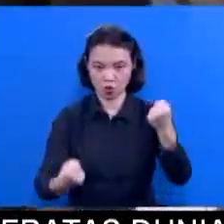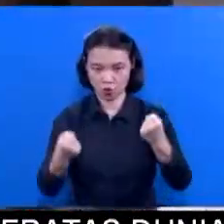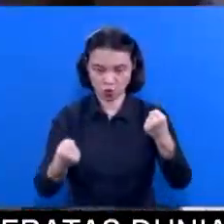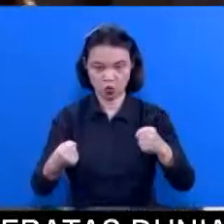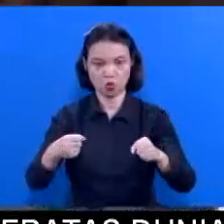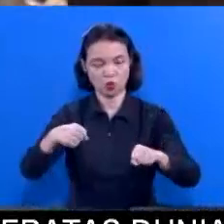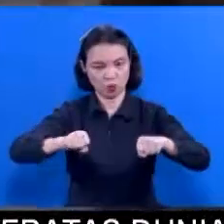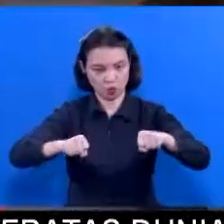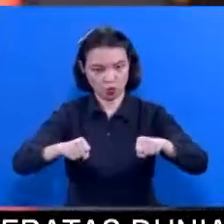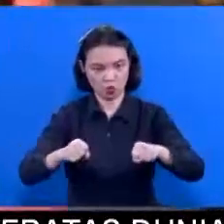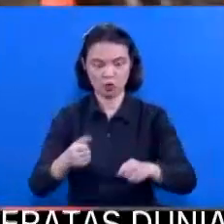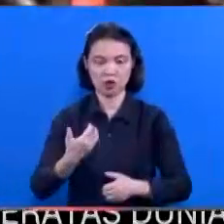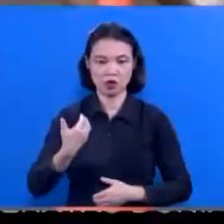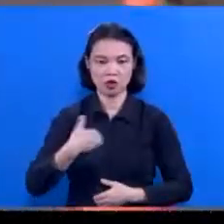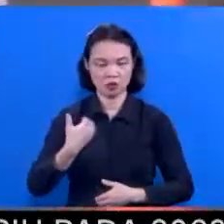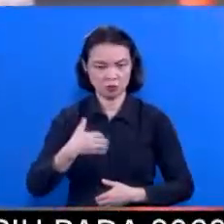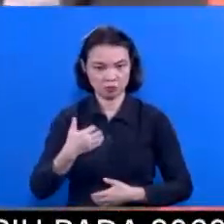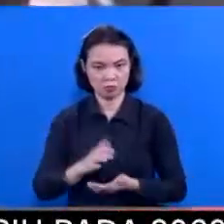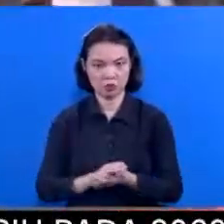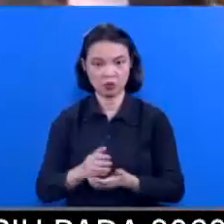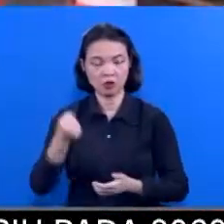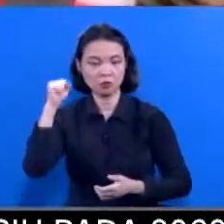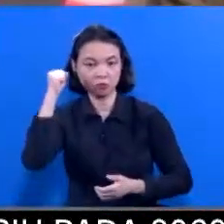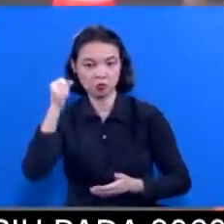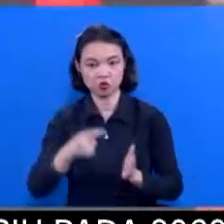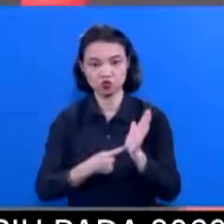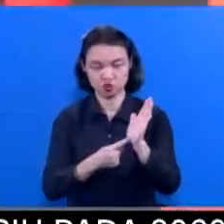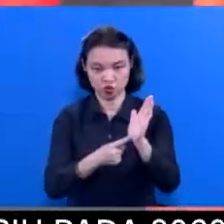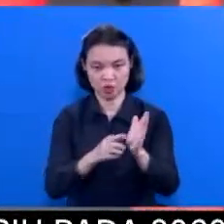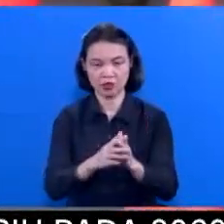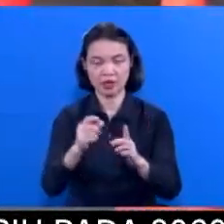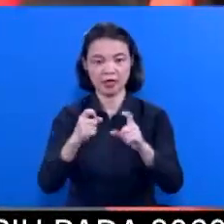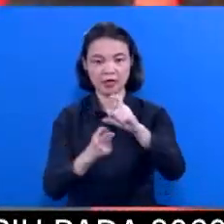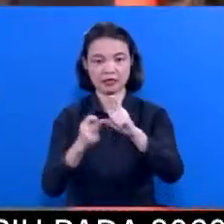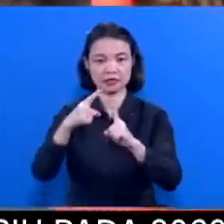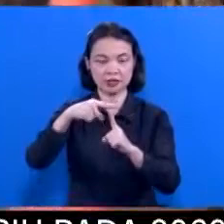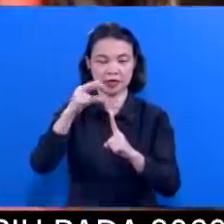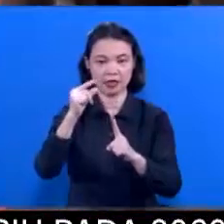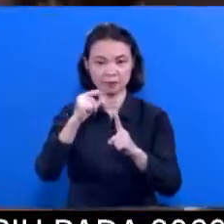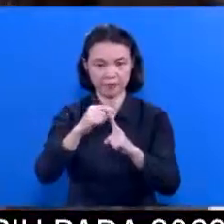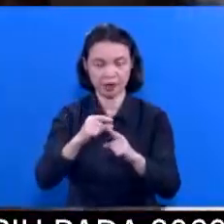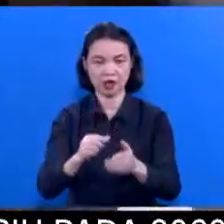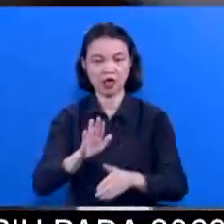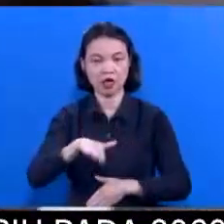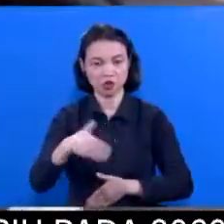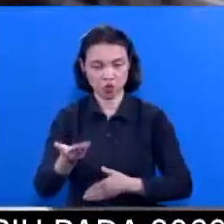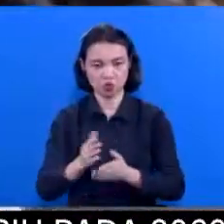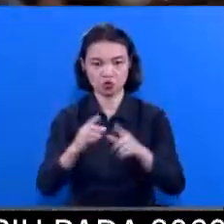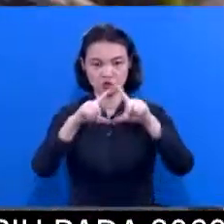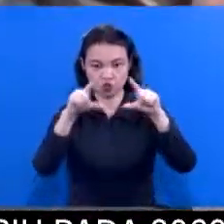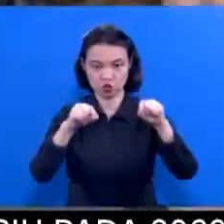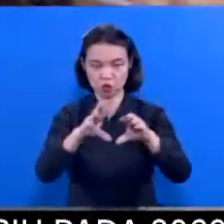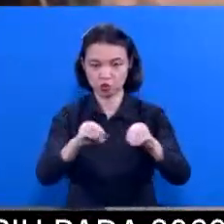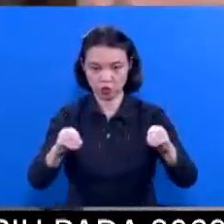bisa menunjukkan STRP atau surat tanda registrasi pekerja ataupun surat penugasan dari perusahaan akan dialihkan